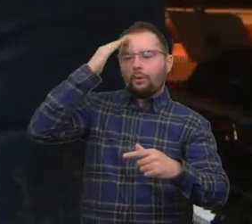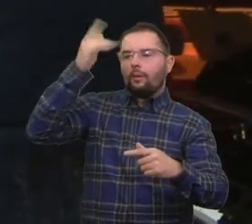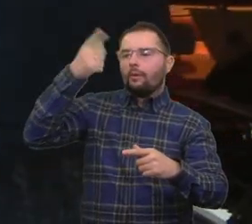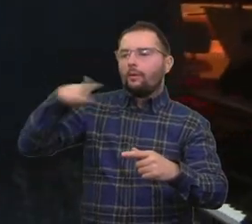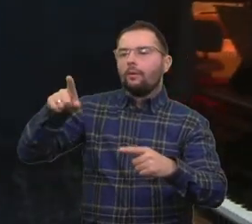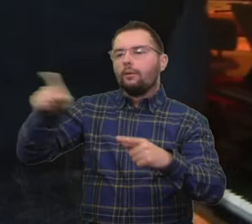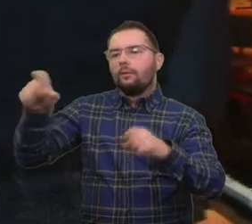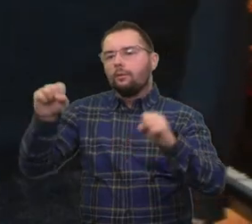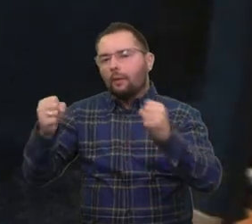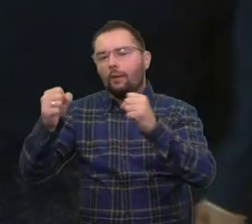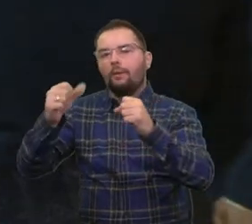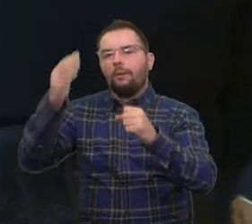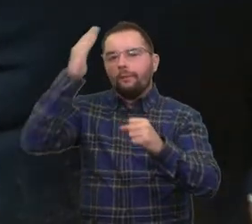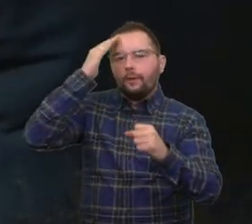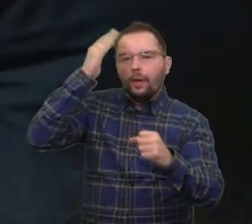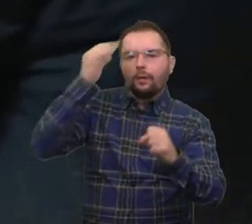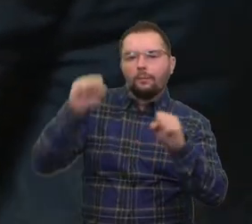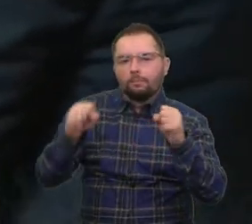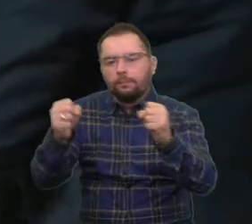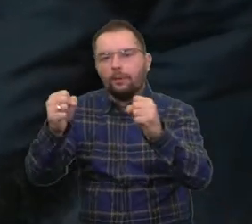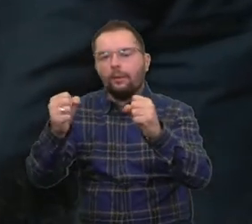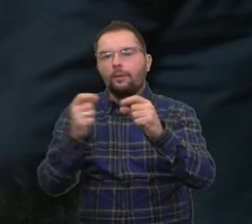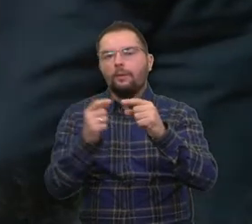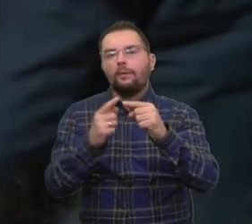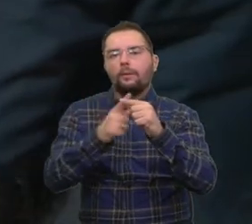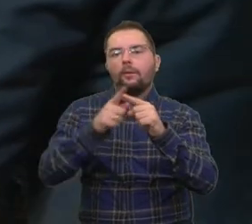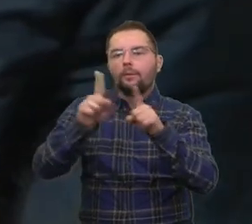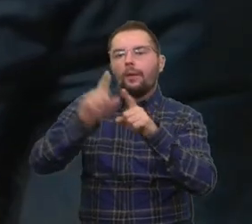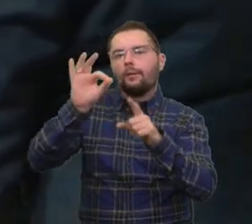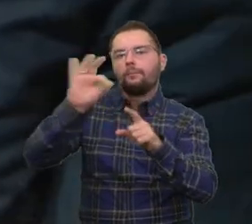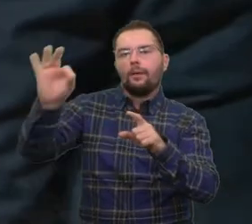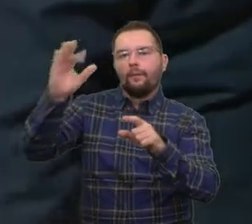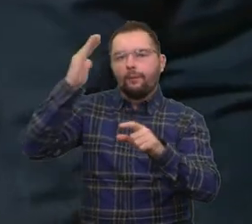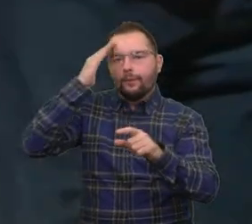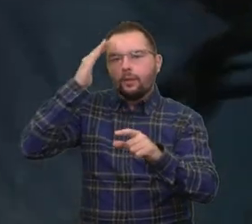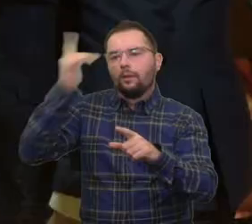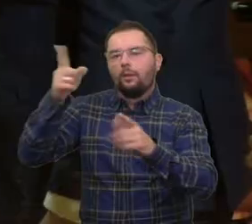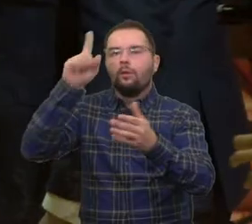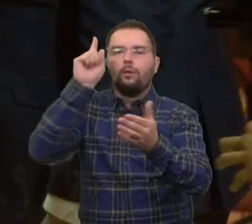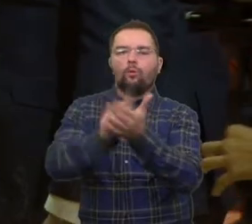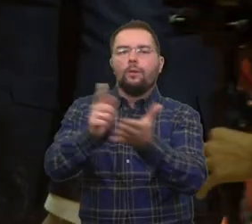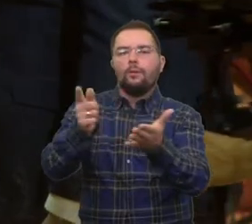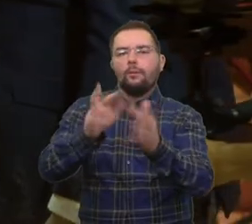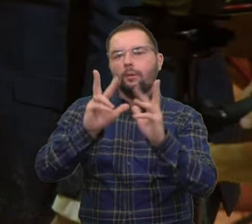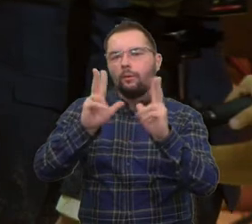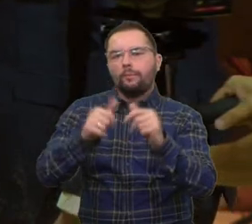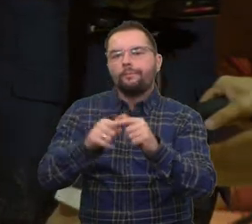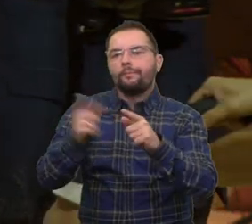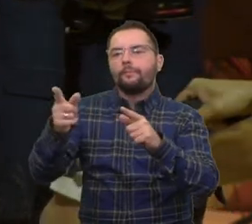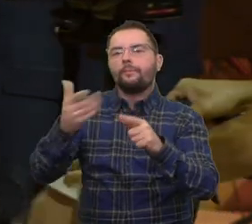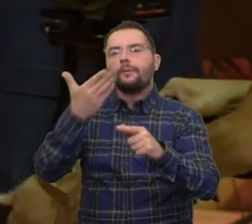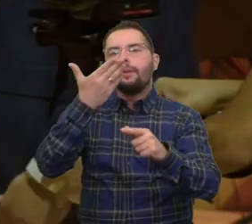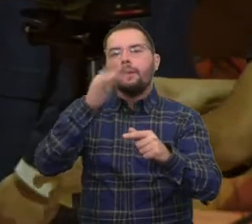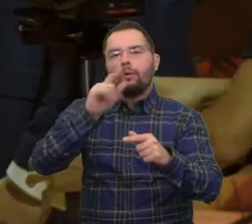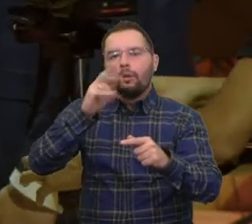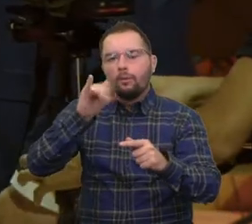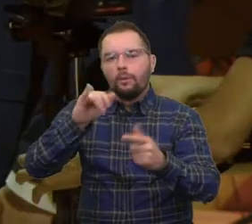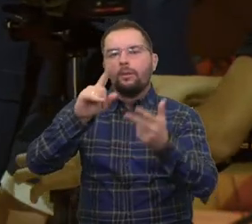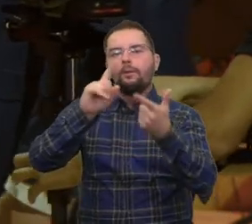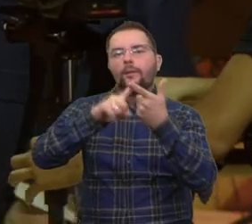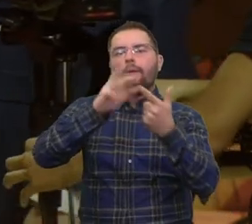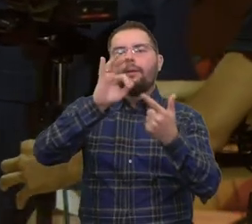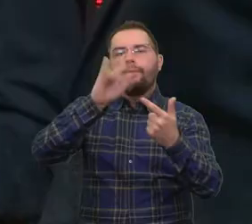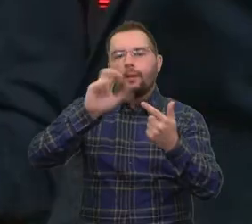których staraniom i wiedzy, zaangażowaniu i kompetencjom to się udało. Przed Państwem Mieczysław Dumieński, profesor